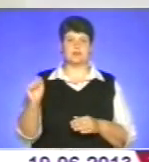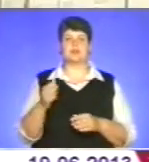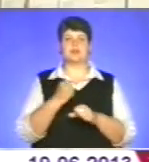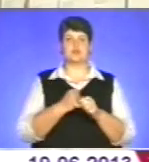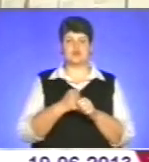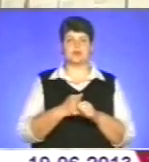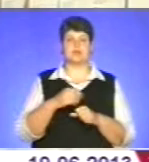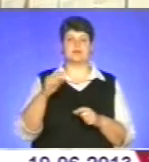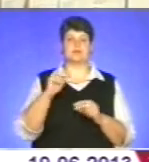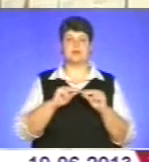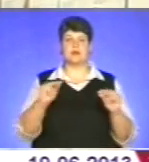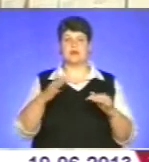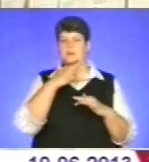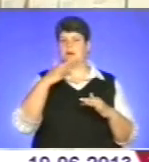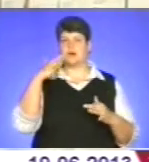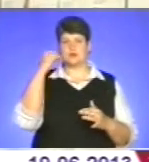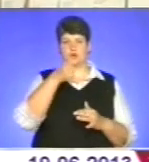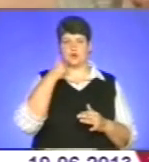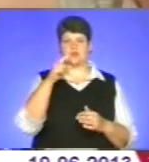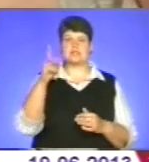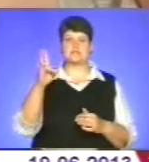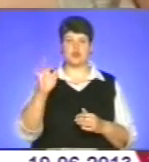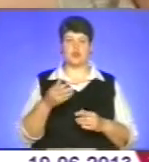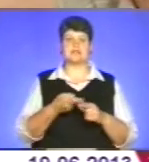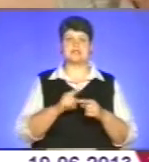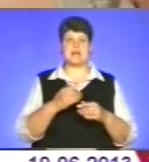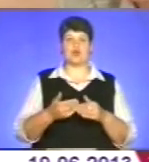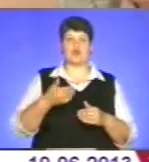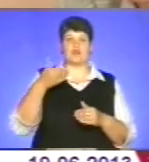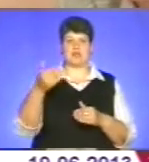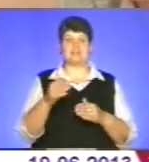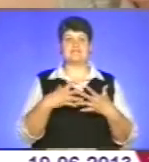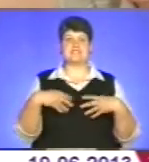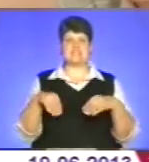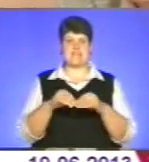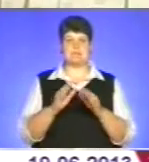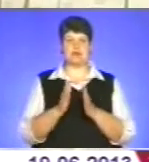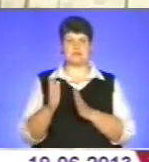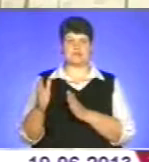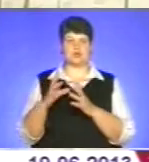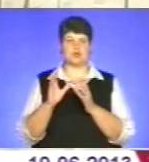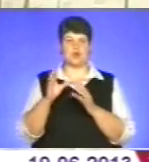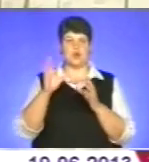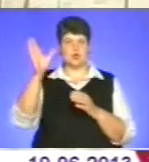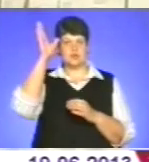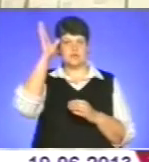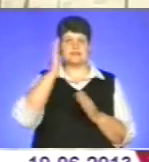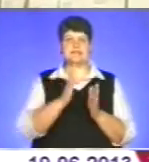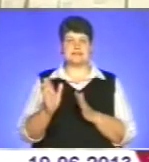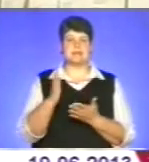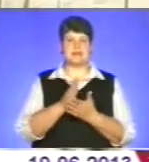багато років. Зауважує, ЗНО – це крок вперед у системі освіти. Мені здається, що система є краща, тому